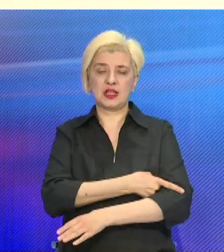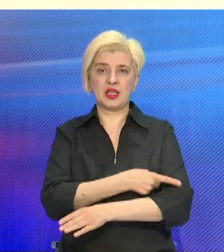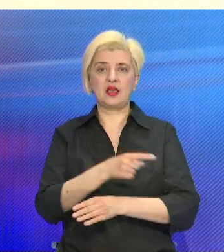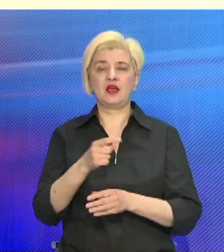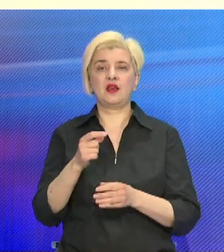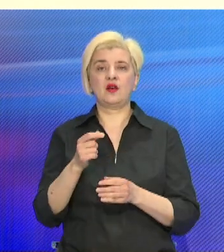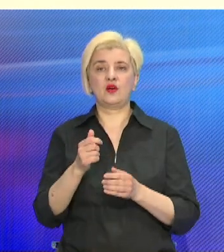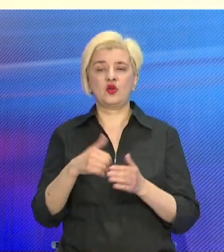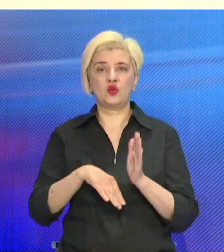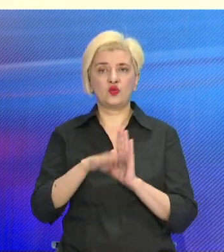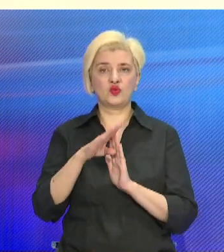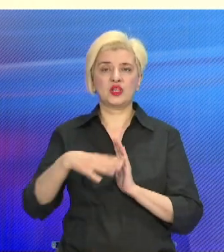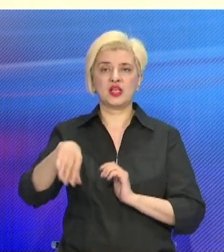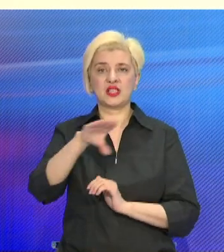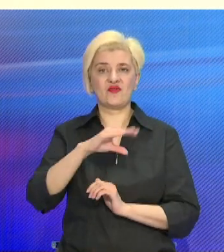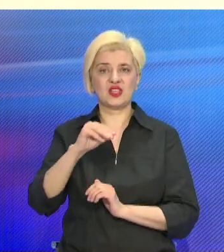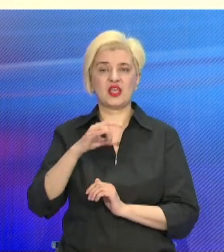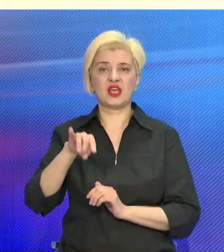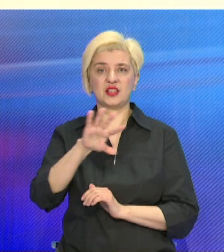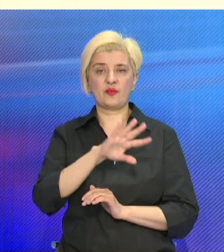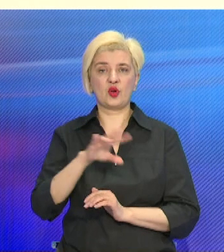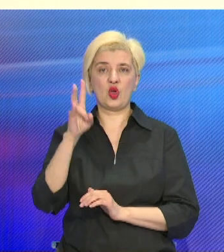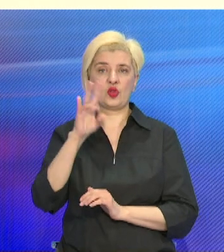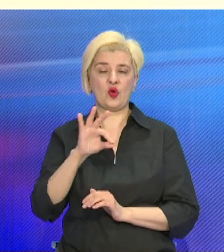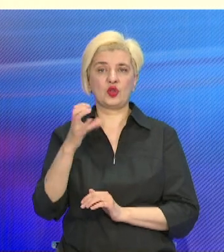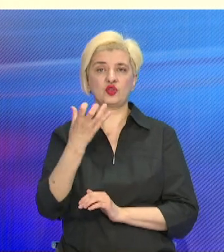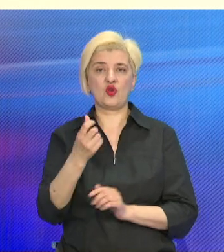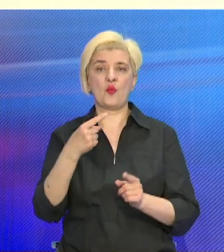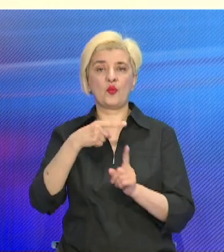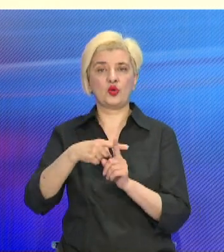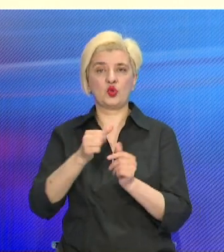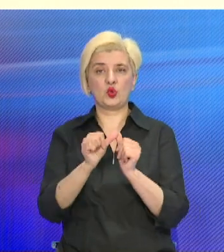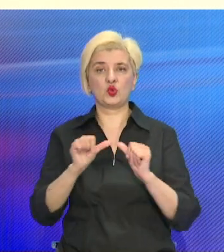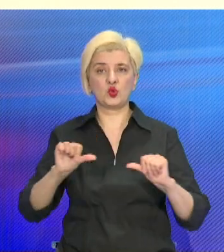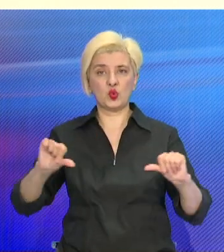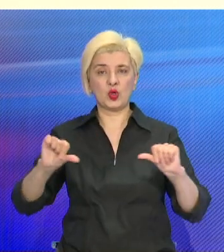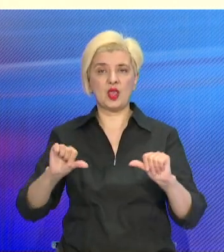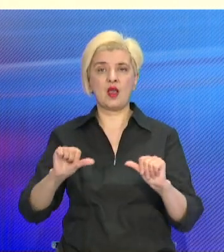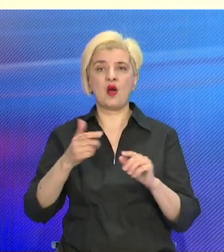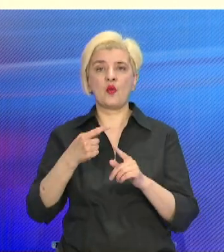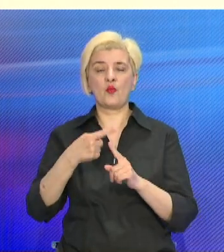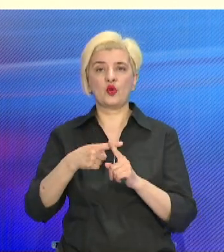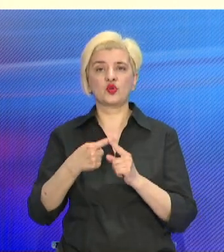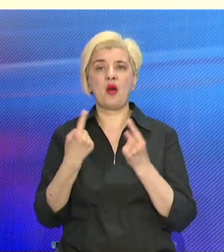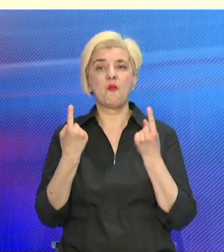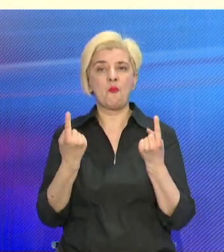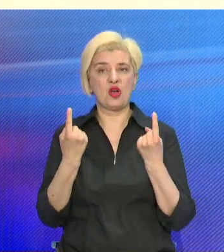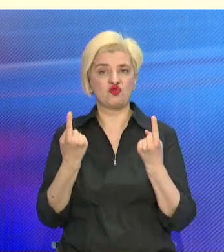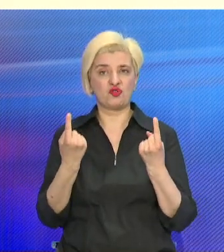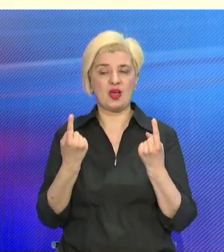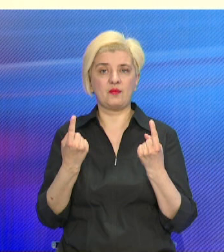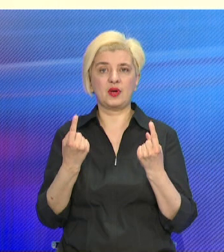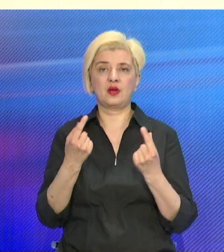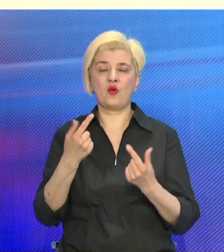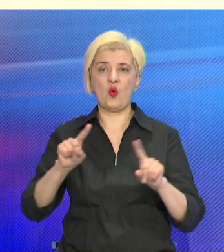сильные, конкуренты лучшие со всей республики. Но и еще плюс жюри, плюс масштаб организации вот конкурса. Это